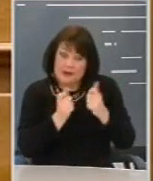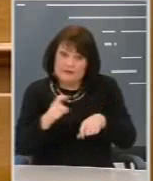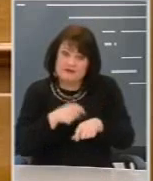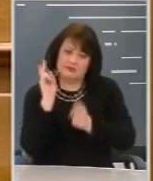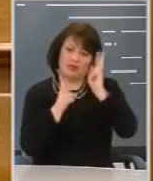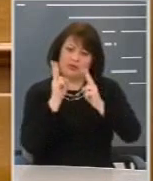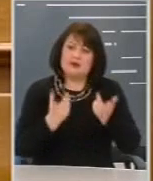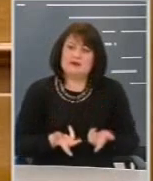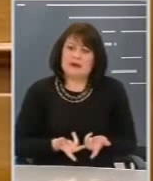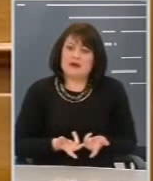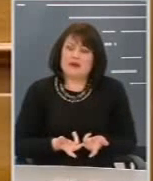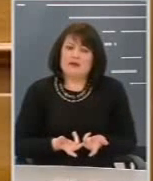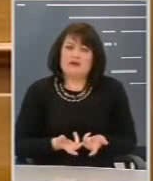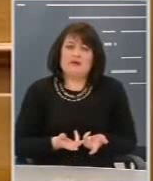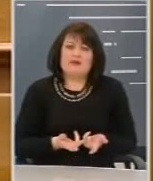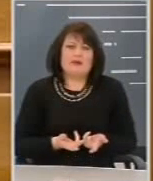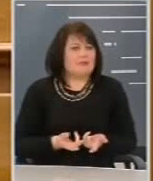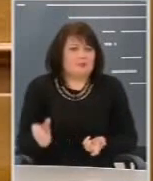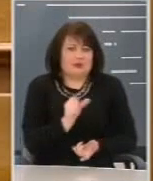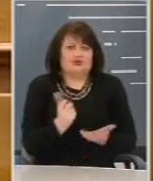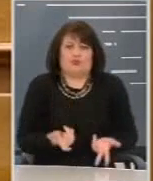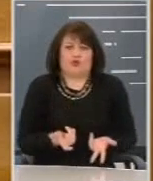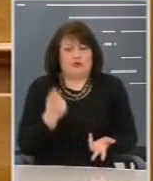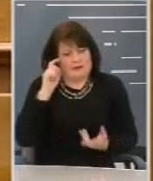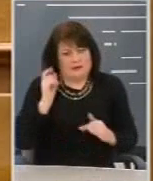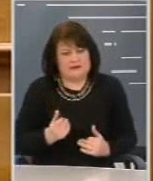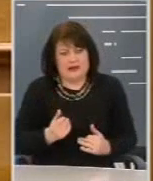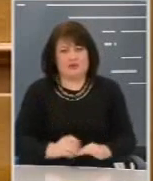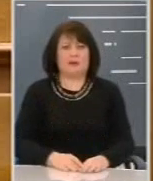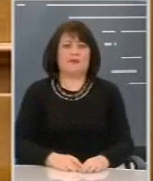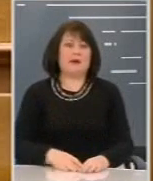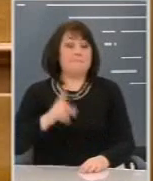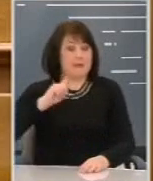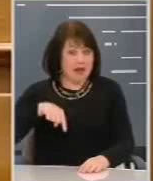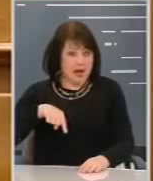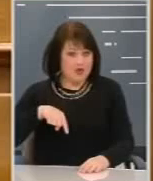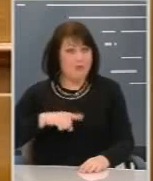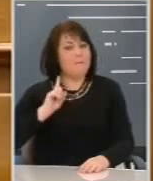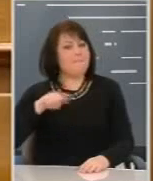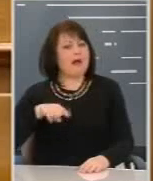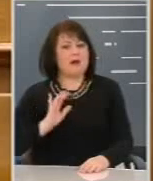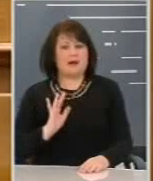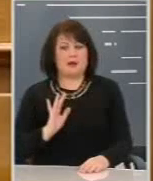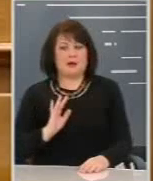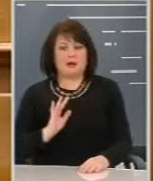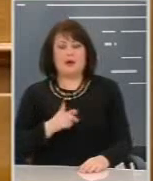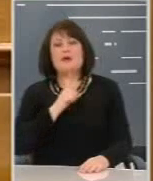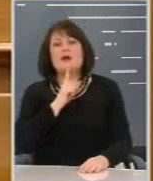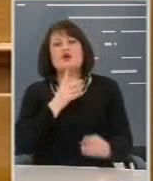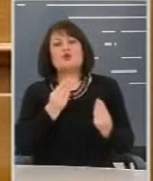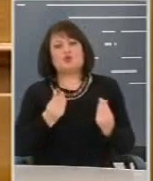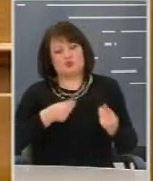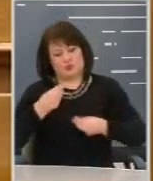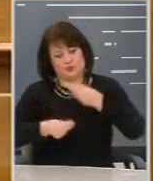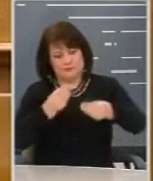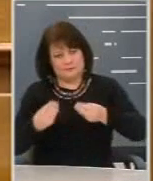συμβάσεις των δύο μεγάλων κομμάτων, τα οποία δεν ξέρουμε πώς θα τα πάρουμε. Δεν θα πω ότι ήταν παράνομο ή παράτυπο όπως δόθηκαν τα κόμματα. Υπήρχαν